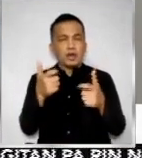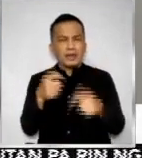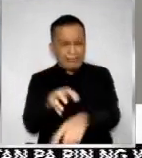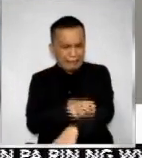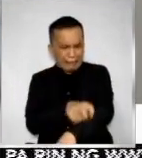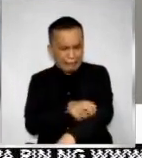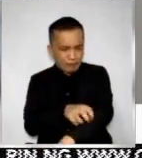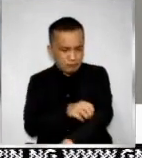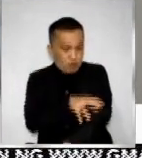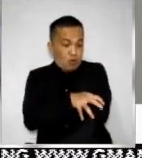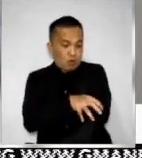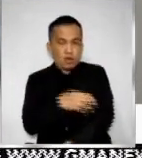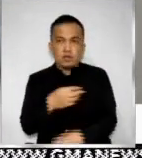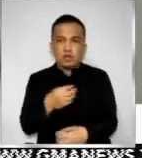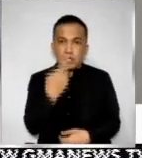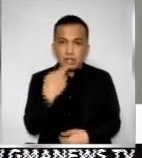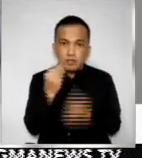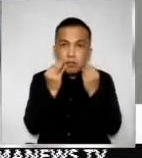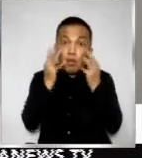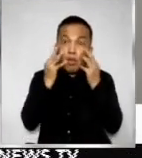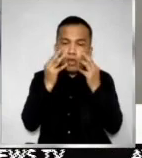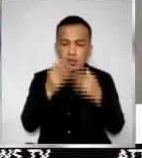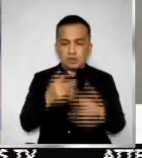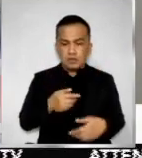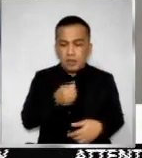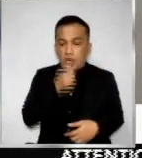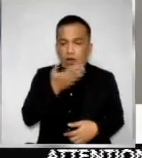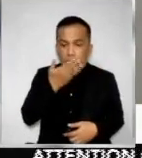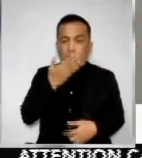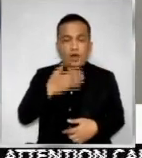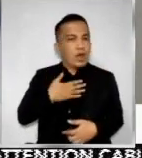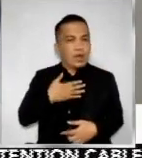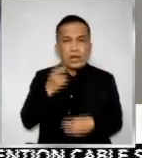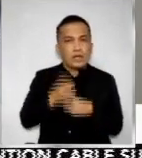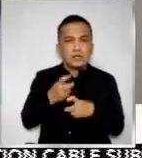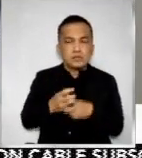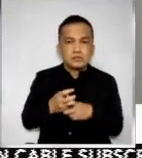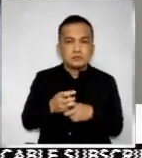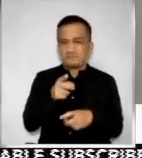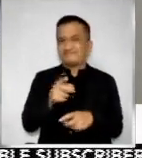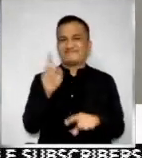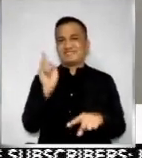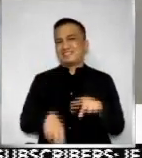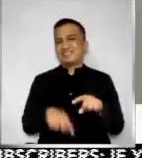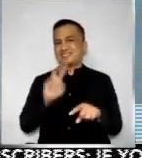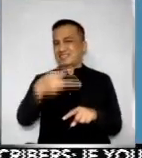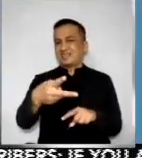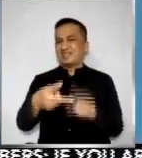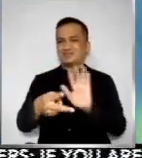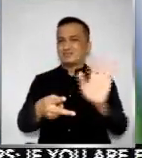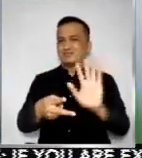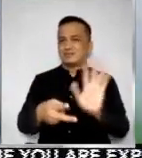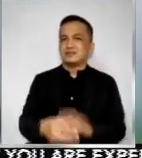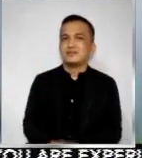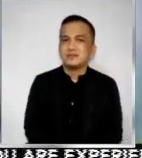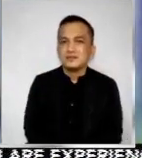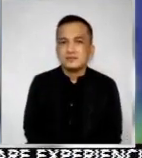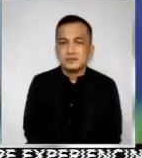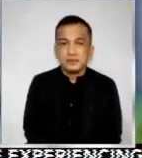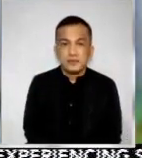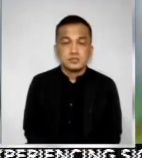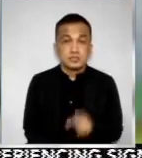namulaka, nahirapan kang huminga, hindi ka na pwedeng bigyan ng second dose ng vaccine. Ang dapat daw